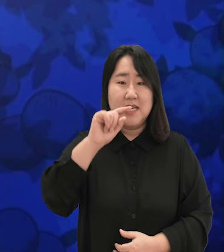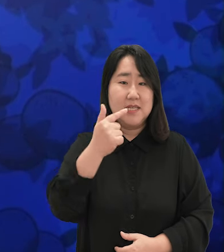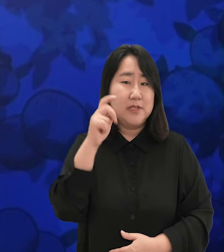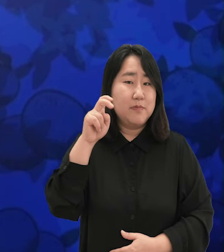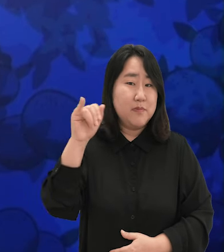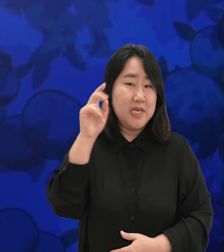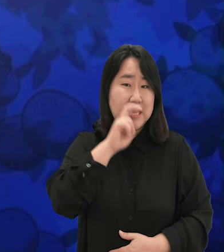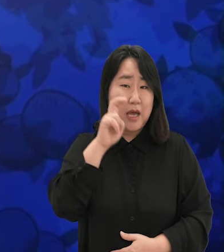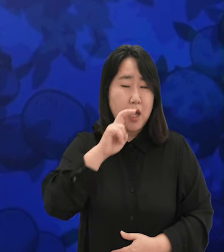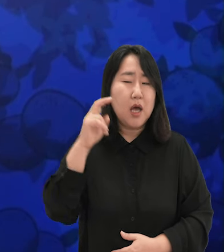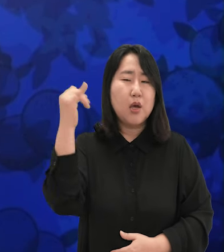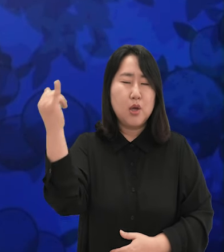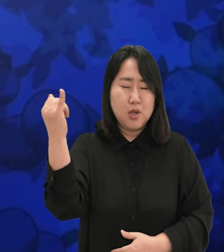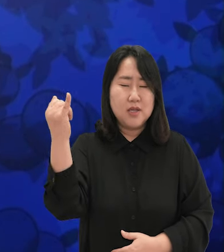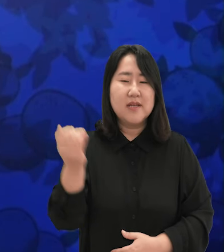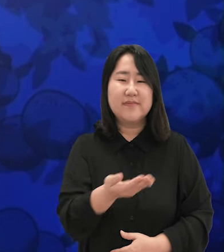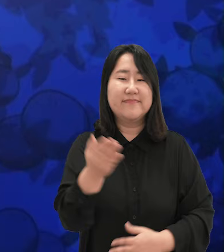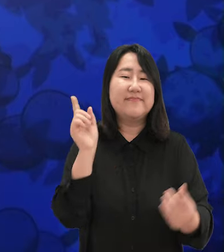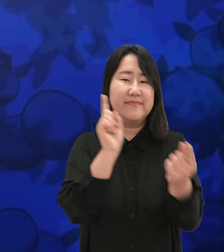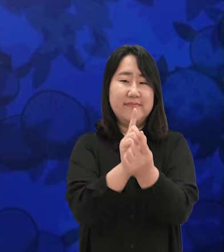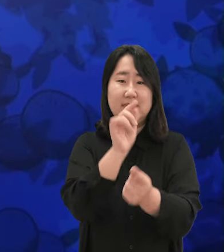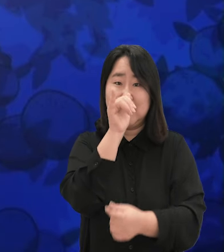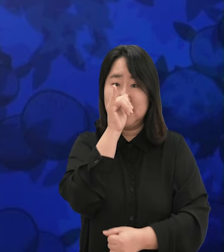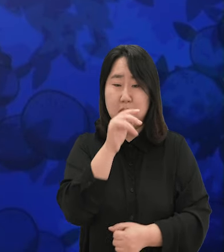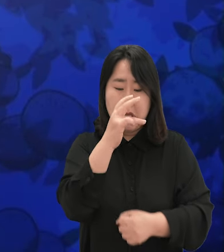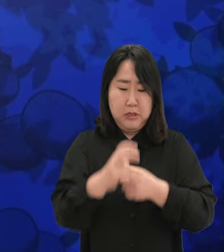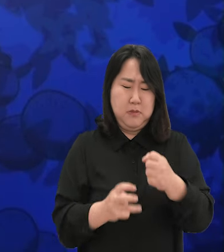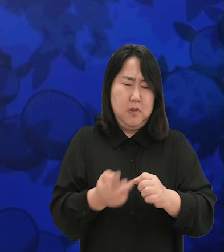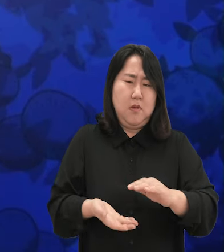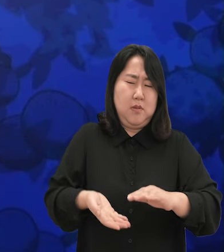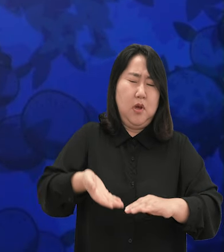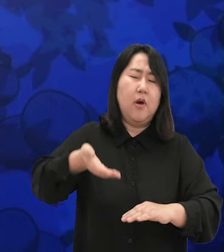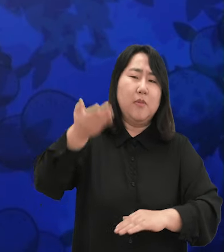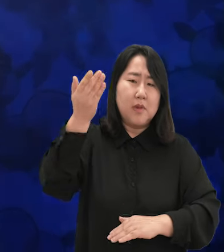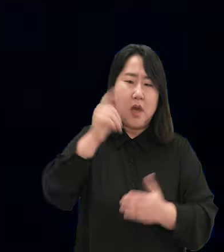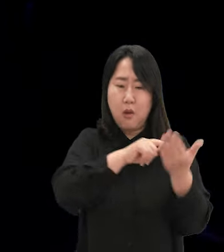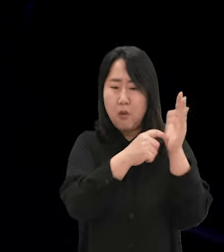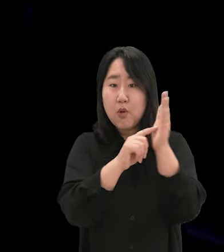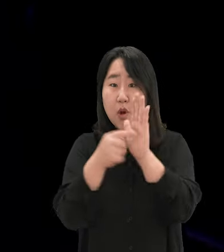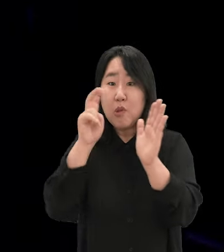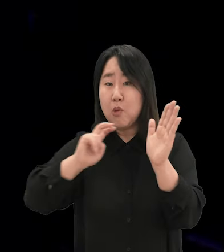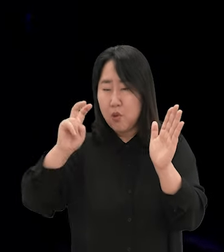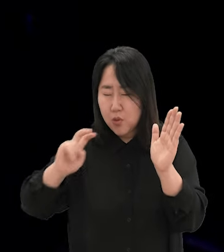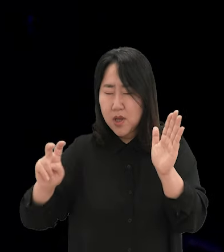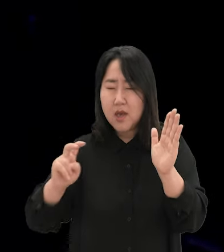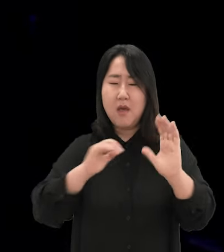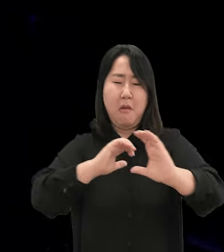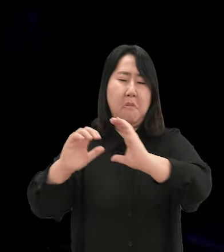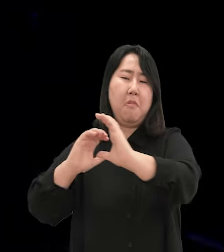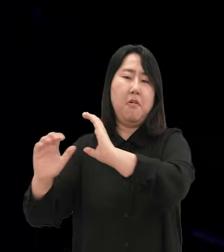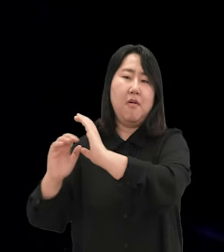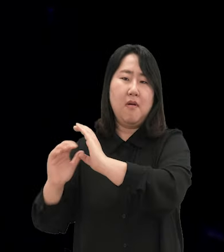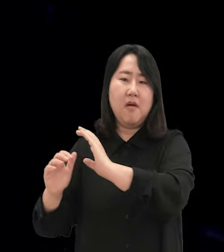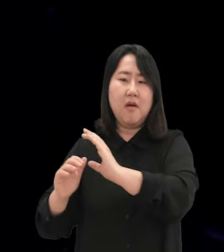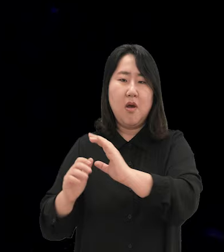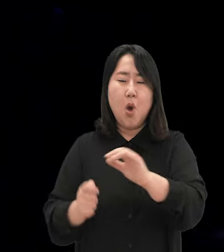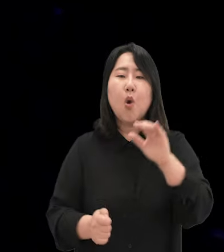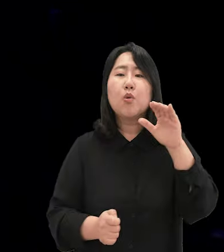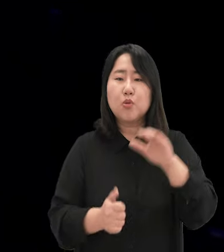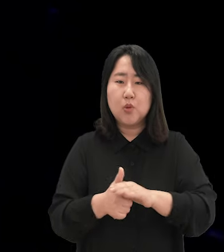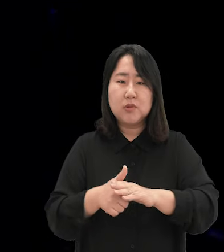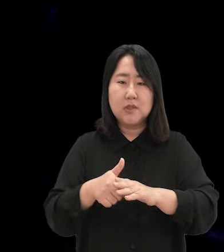가수 이은미가 여러분을 찾아갑니다 30년 넘게 라이브 무대를 통해 관객과 소통하며 자신만의 음악을